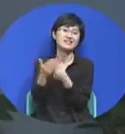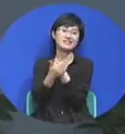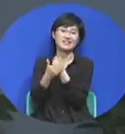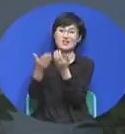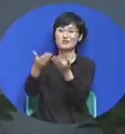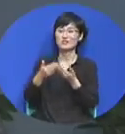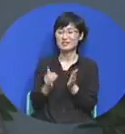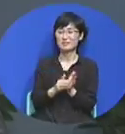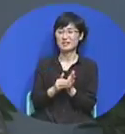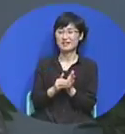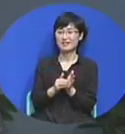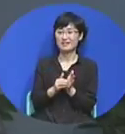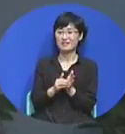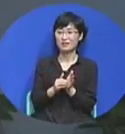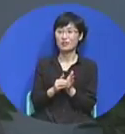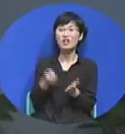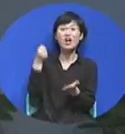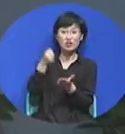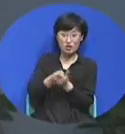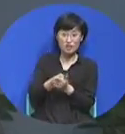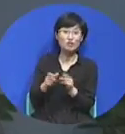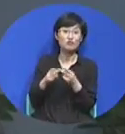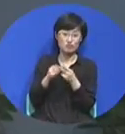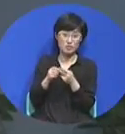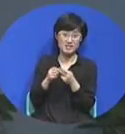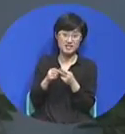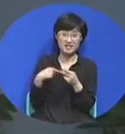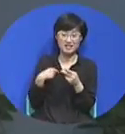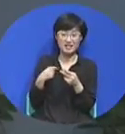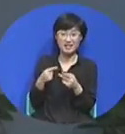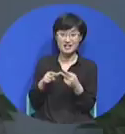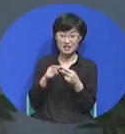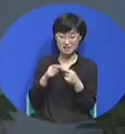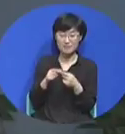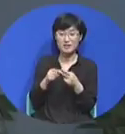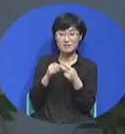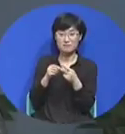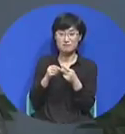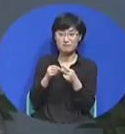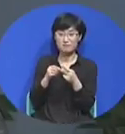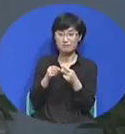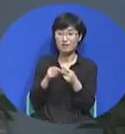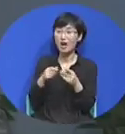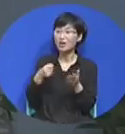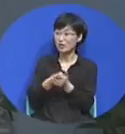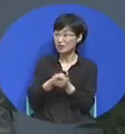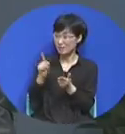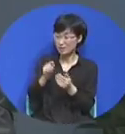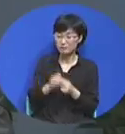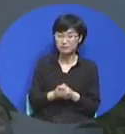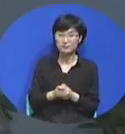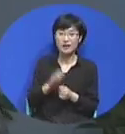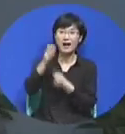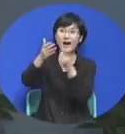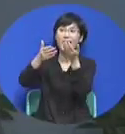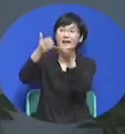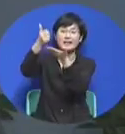조그마한 결단이 있습니다. The second very small resolution that I made. 그 딴 거 아니었습니다. Nothing else.